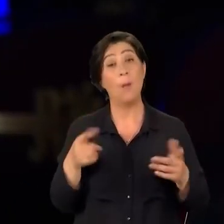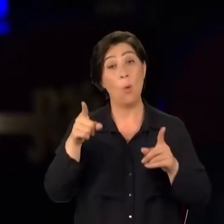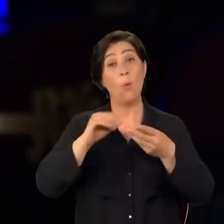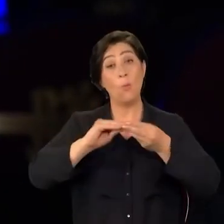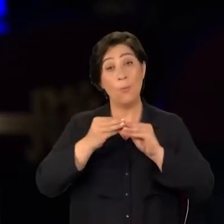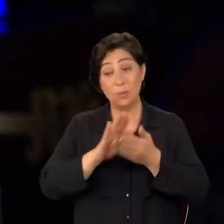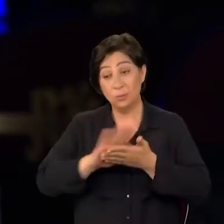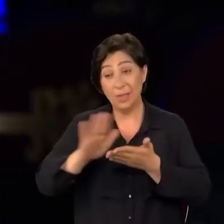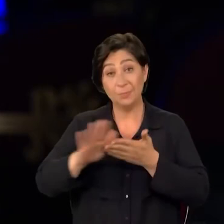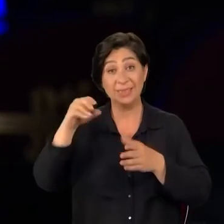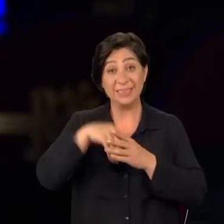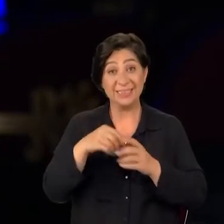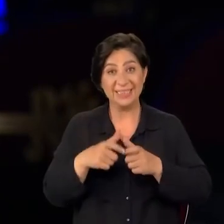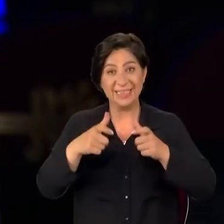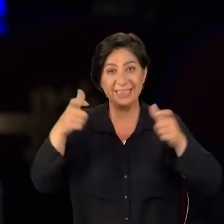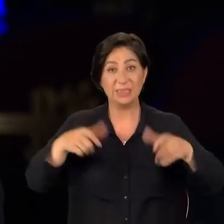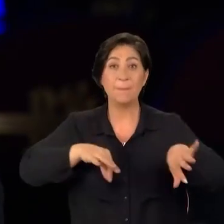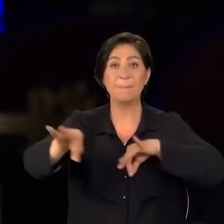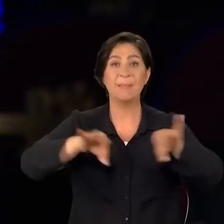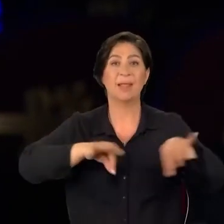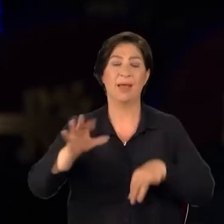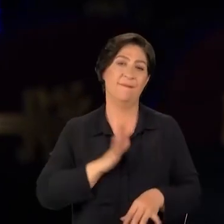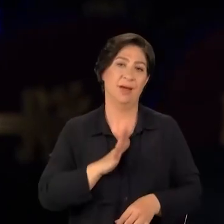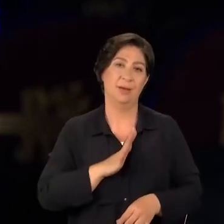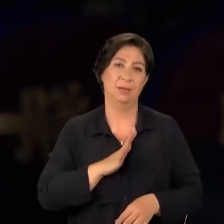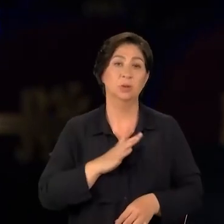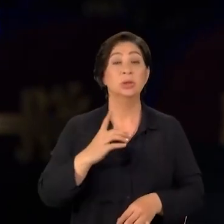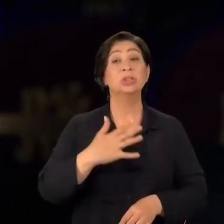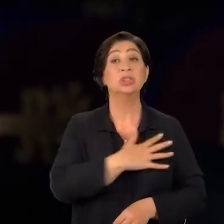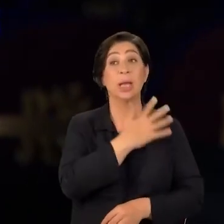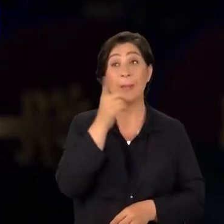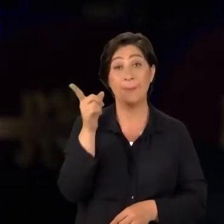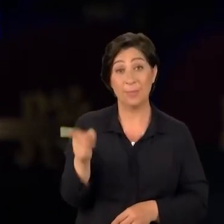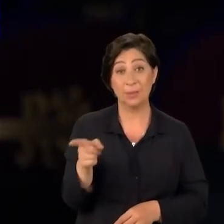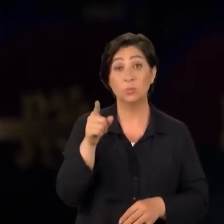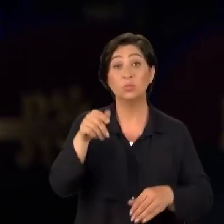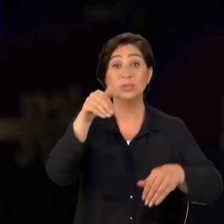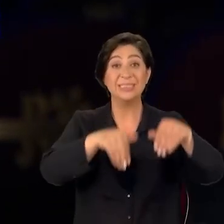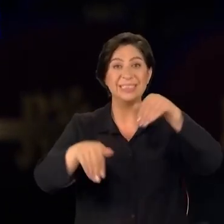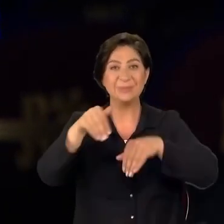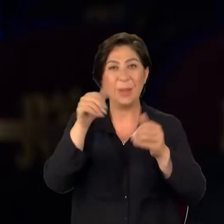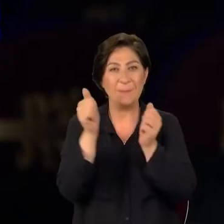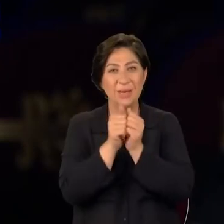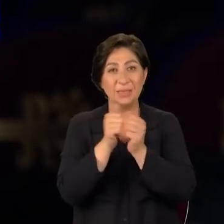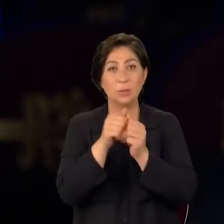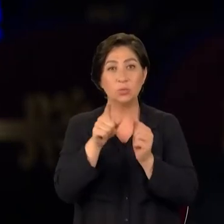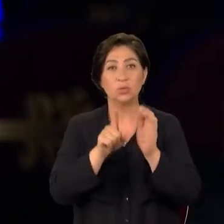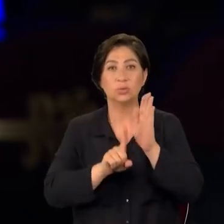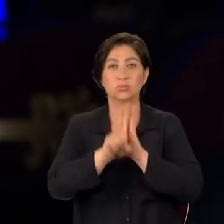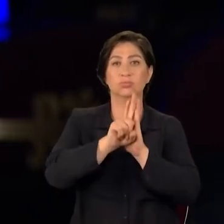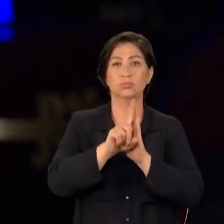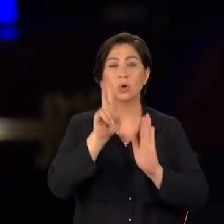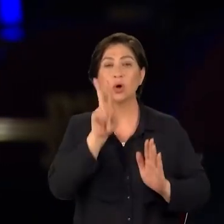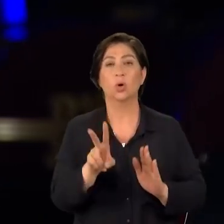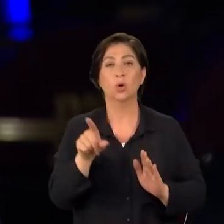ya da o meseleleri aşmak için geliştirdikleri stratejiler var. Cumhuriyet Halk Partisi bu seçimle birlikte şunu